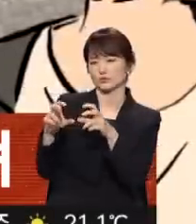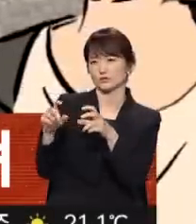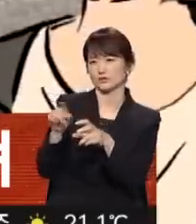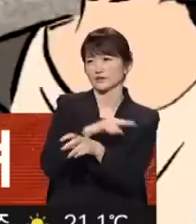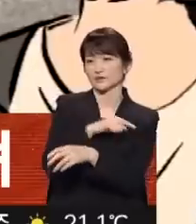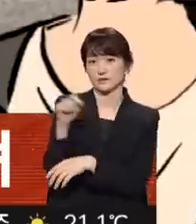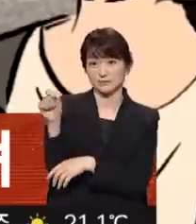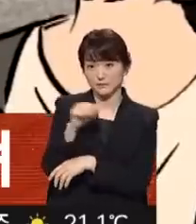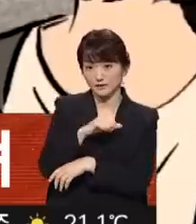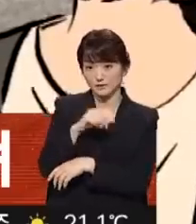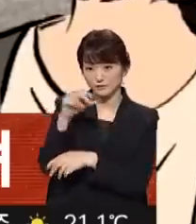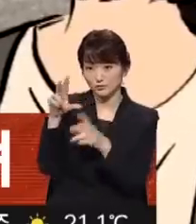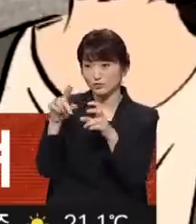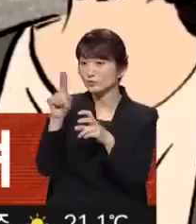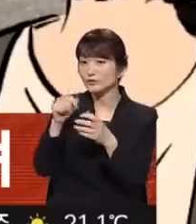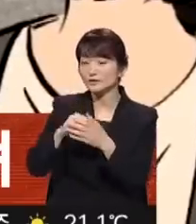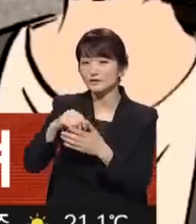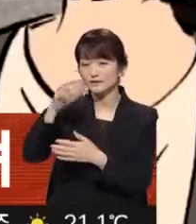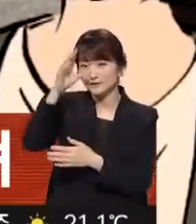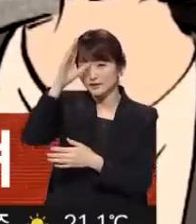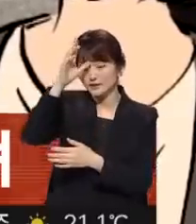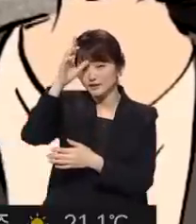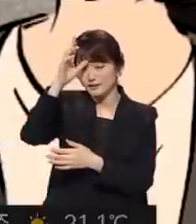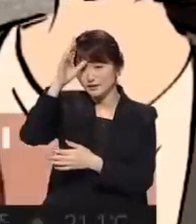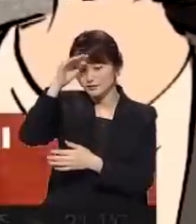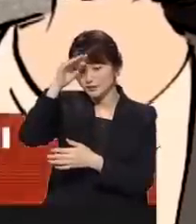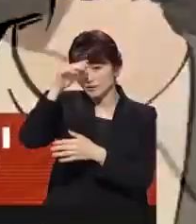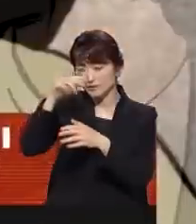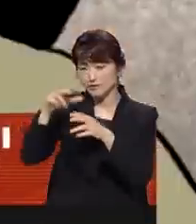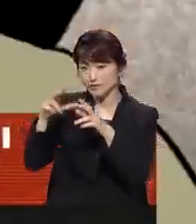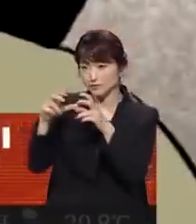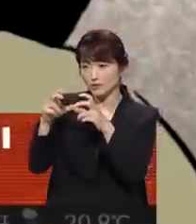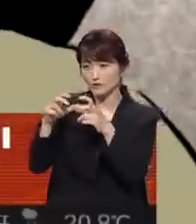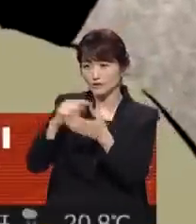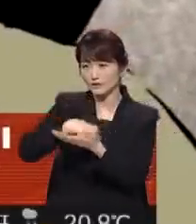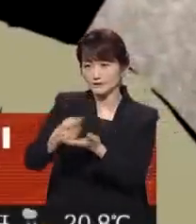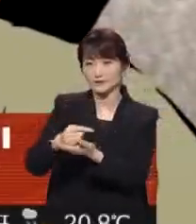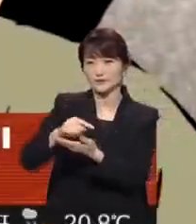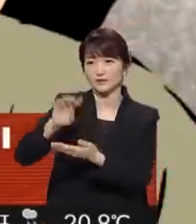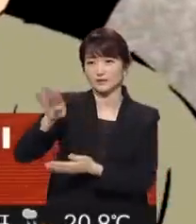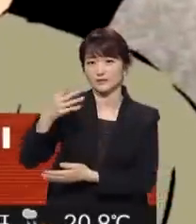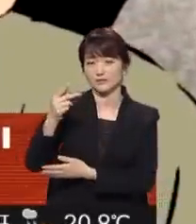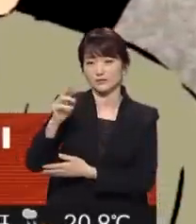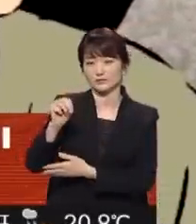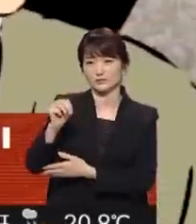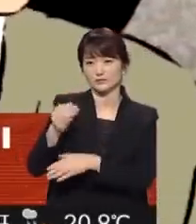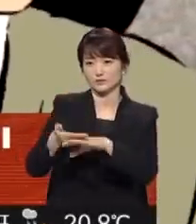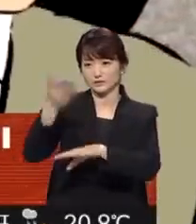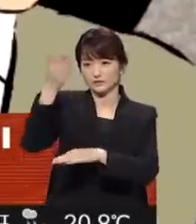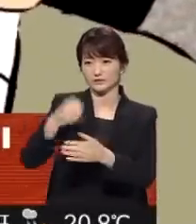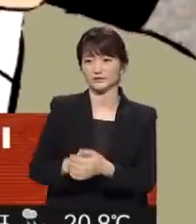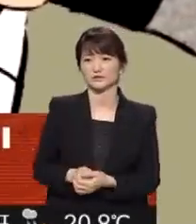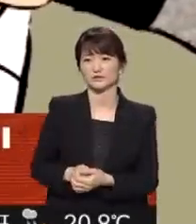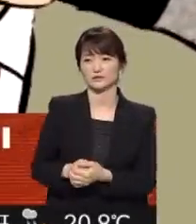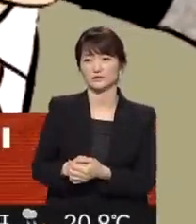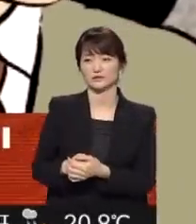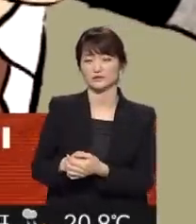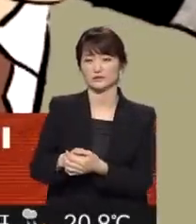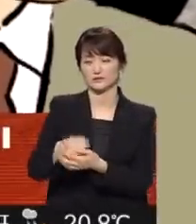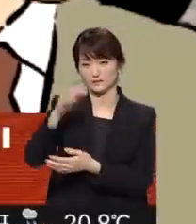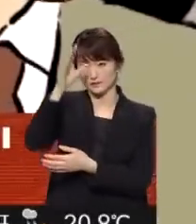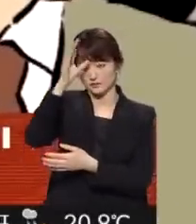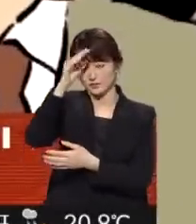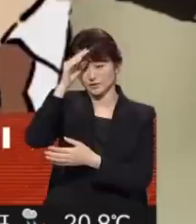가장 빠른 공이 뭔지 아세요? 배드민턴이래요. 배드민턴이 시속 400km가 넘는데요. 그런데 배드민턴 셔틀콕은 거위깃털로 만든대요.